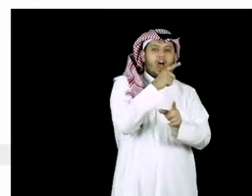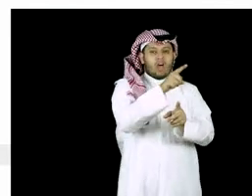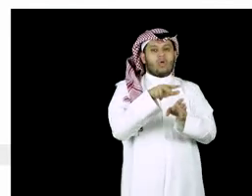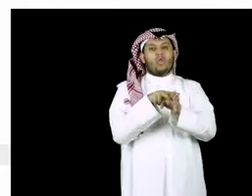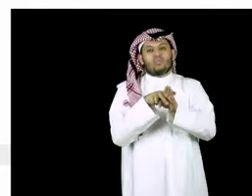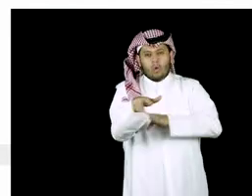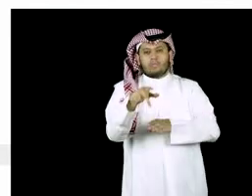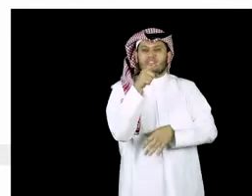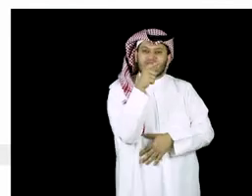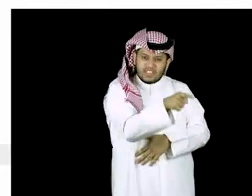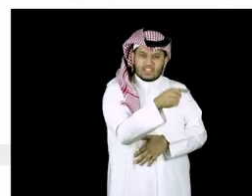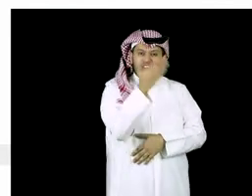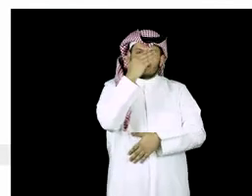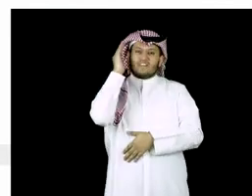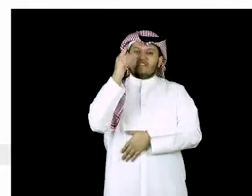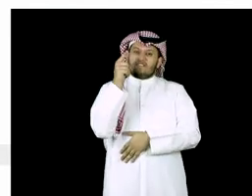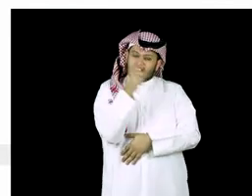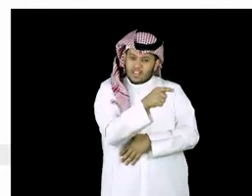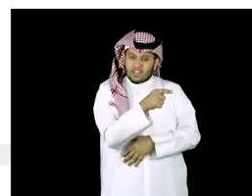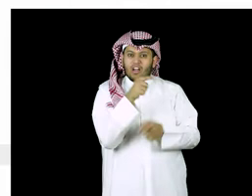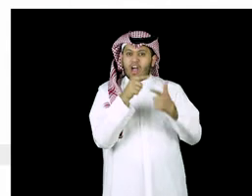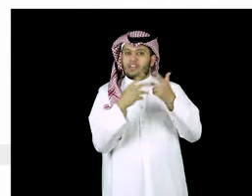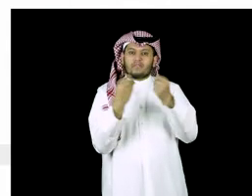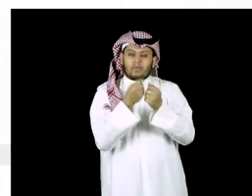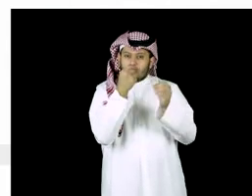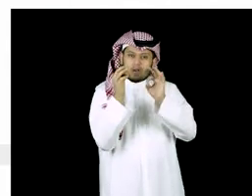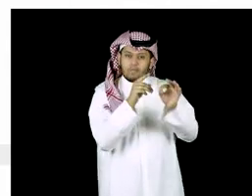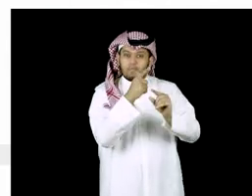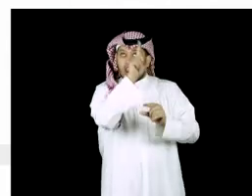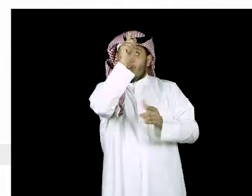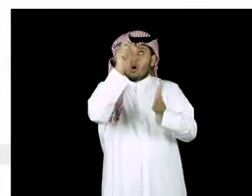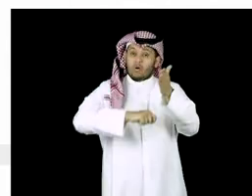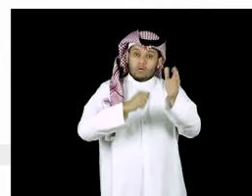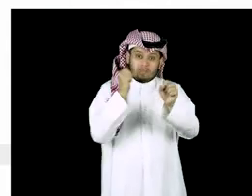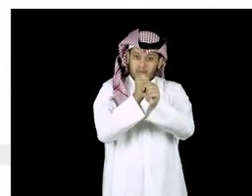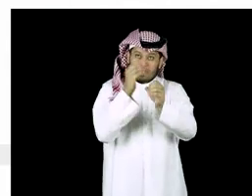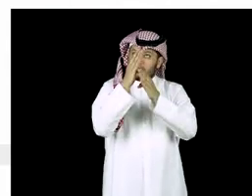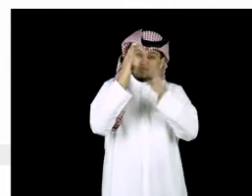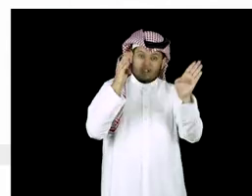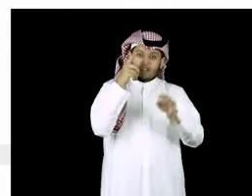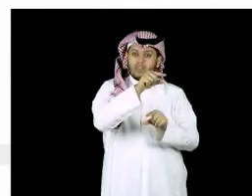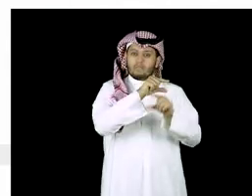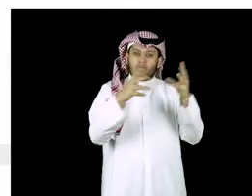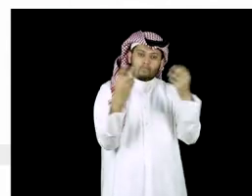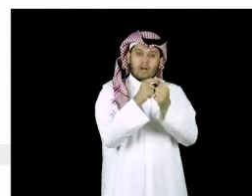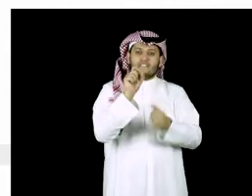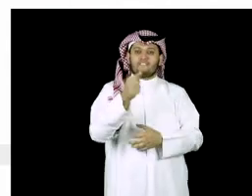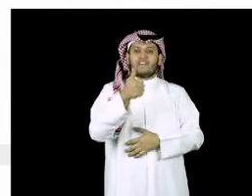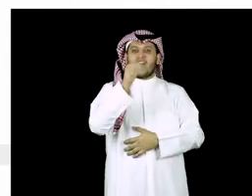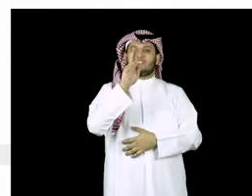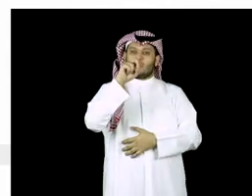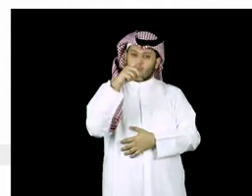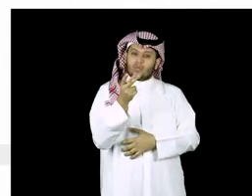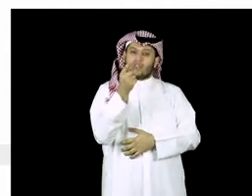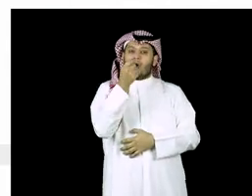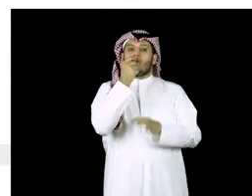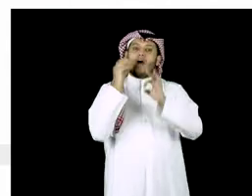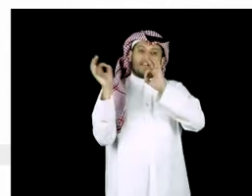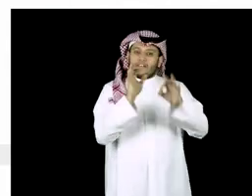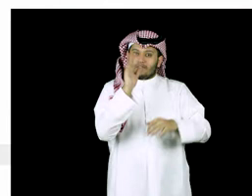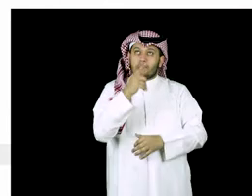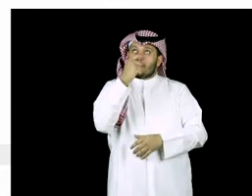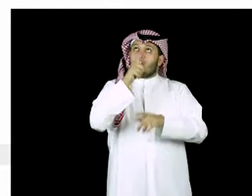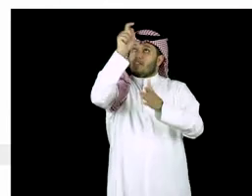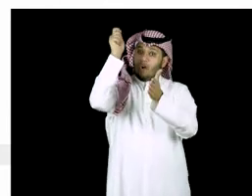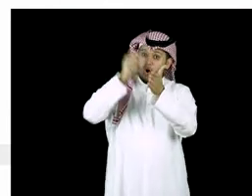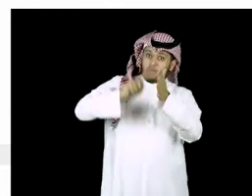ظلم وفسق، وتنطبق عليه ومن لم يحكم بما أنزل الله فأولئك هم الفاسقون، وقوله تعالى: ومن